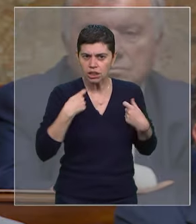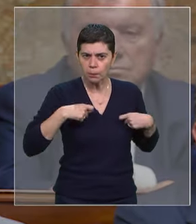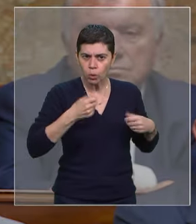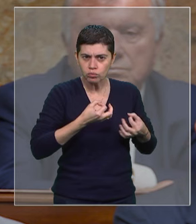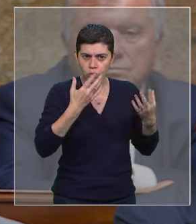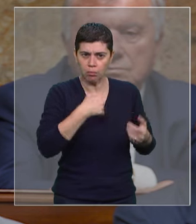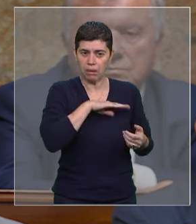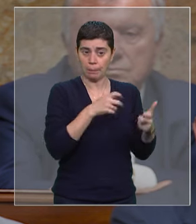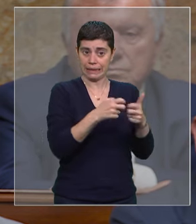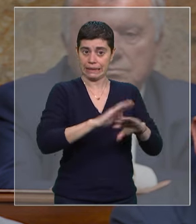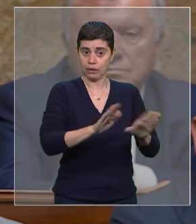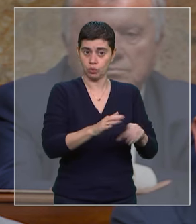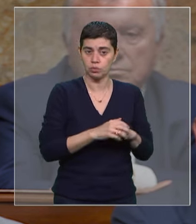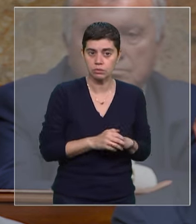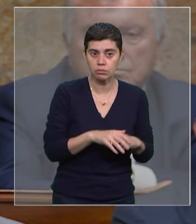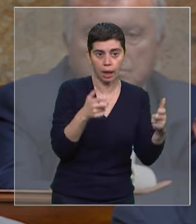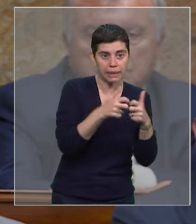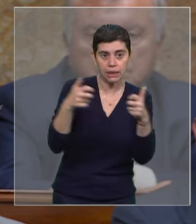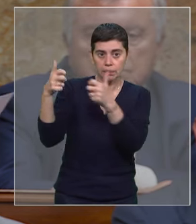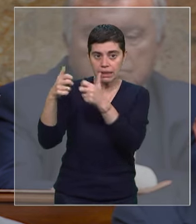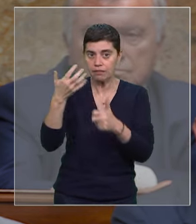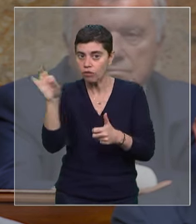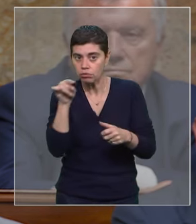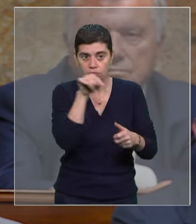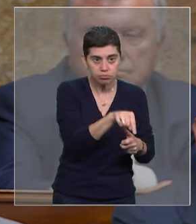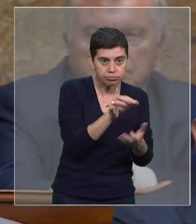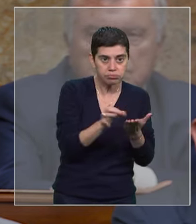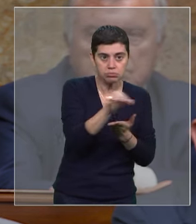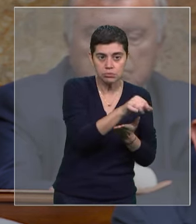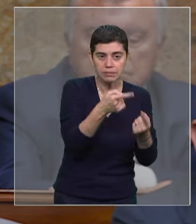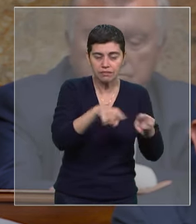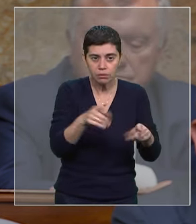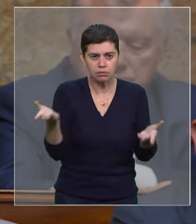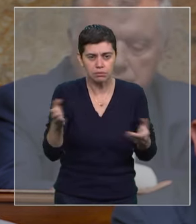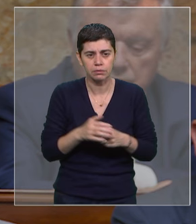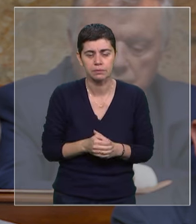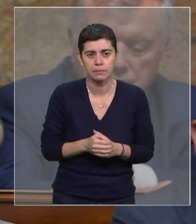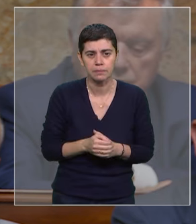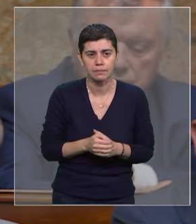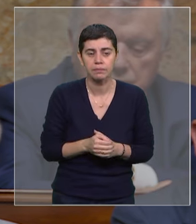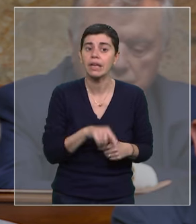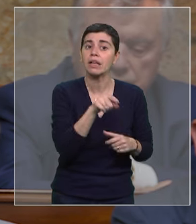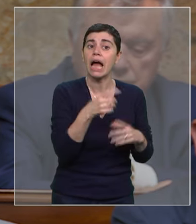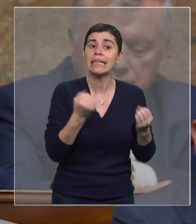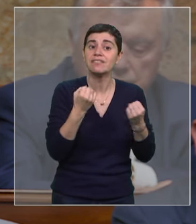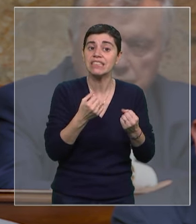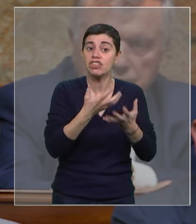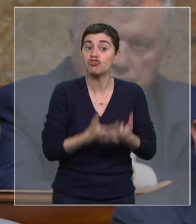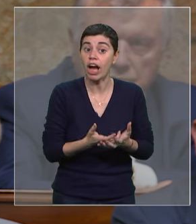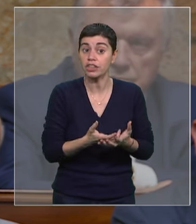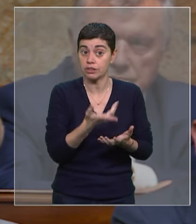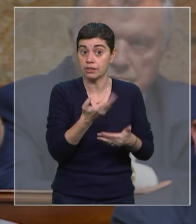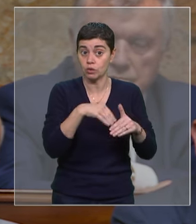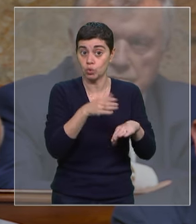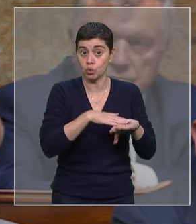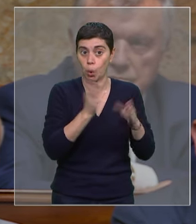l'effet prix, à savoir les différences de coûts à volume équivalent. C'est ignorer que l'essentiel des activités et des charges attenantes